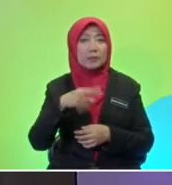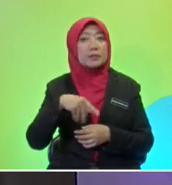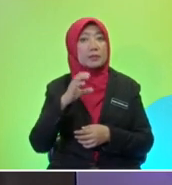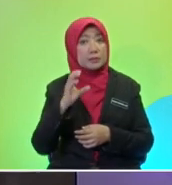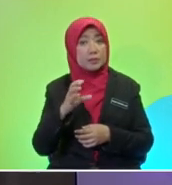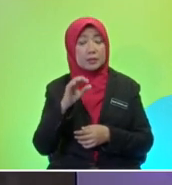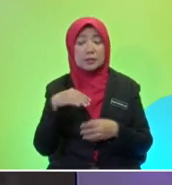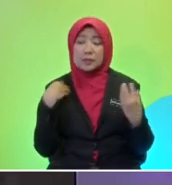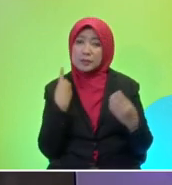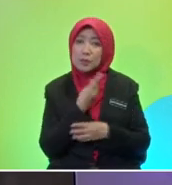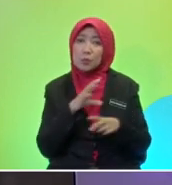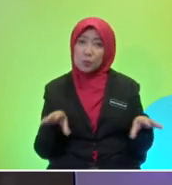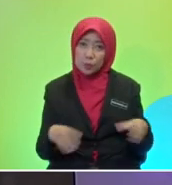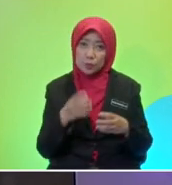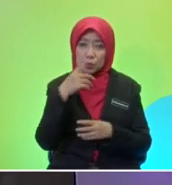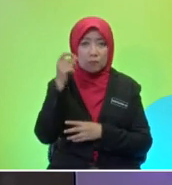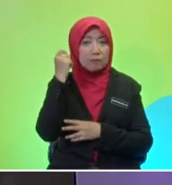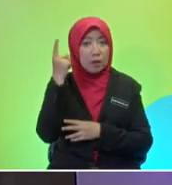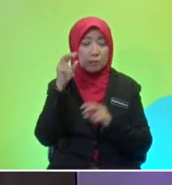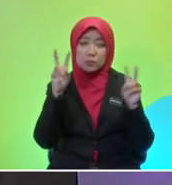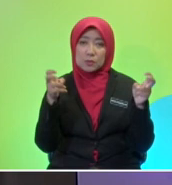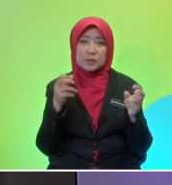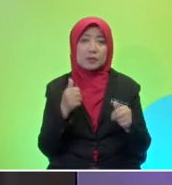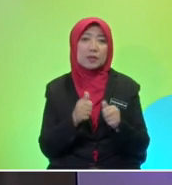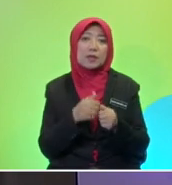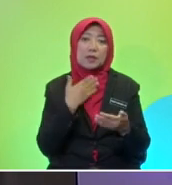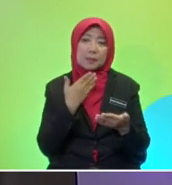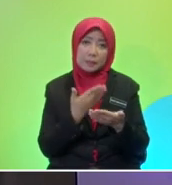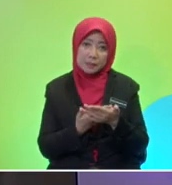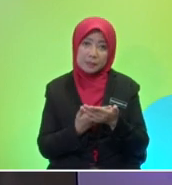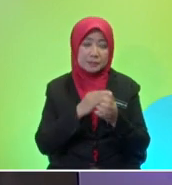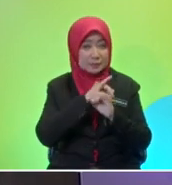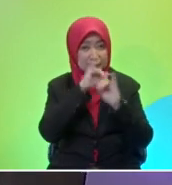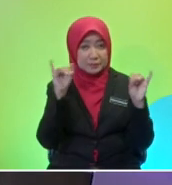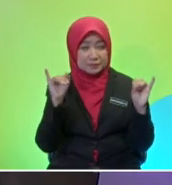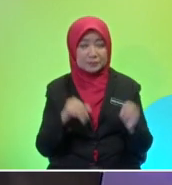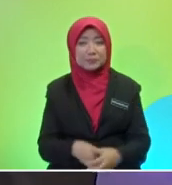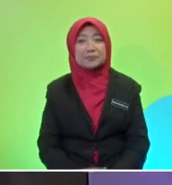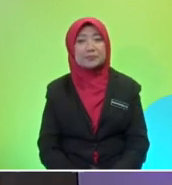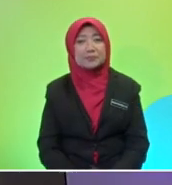juga membantu murid-murid untuk memahami topik itu dengan lebih dekat dan lebih jelas lagi